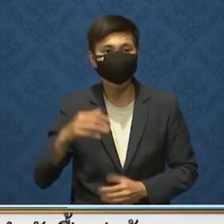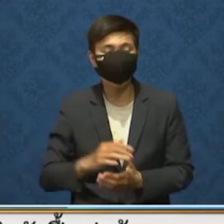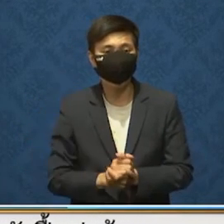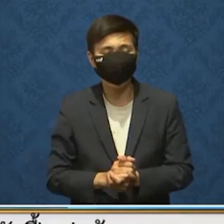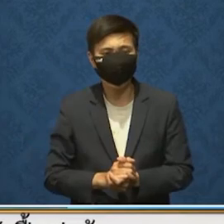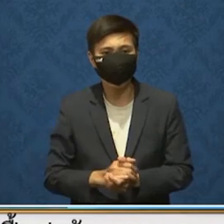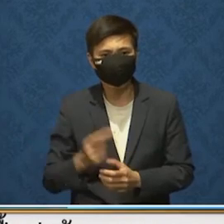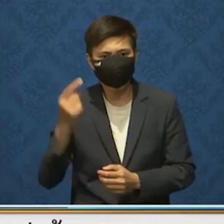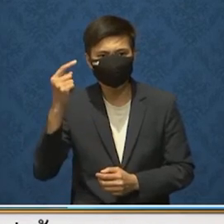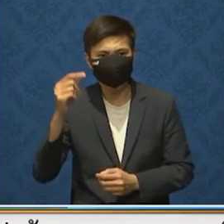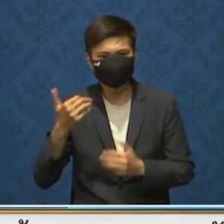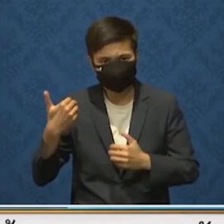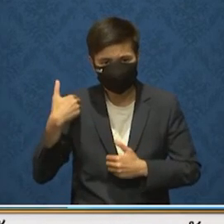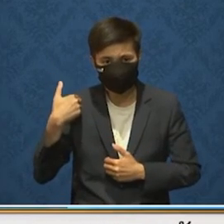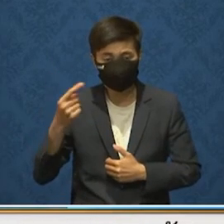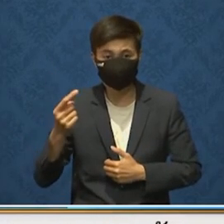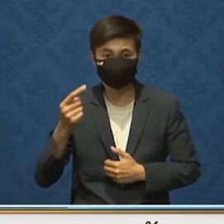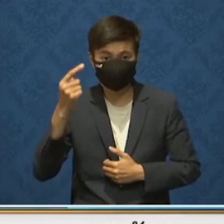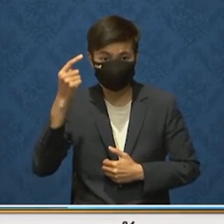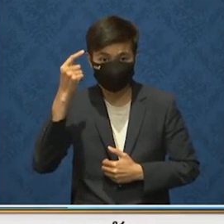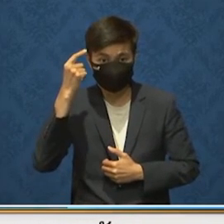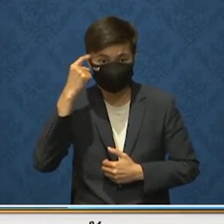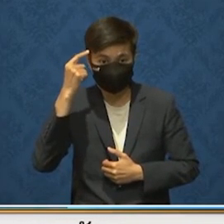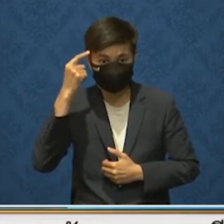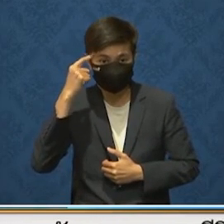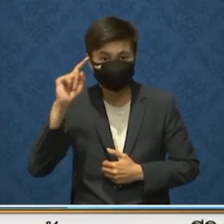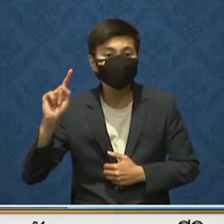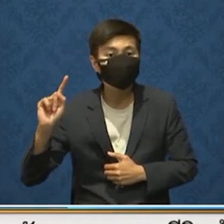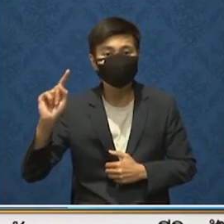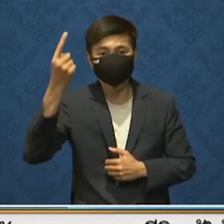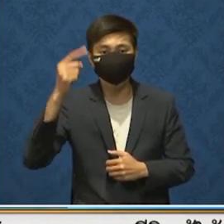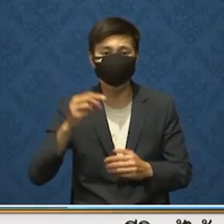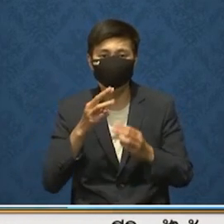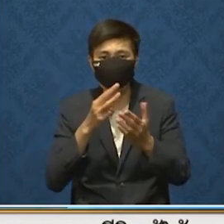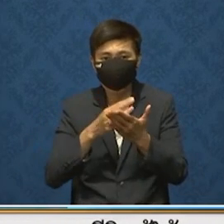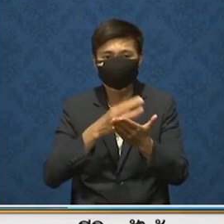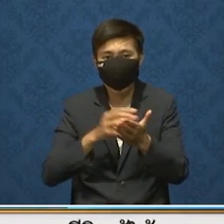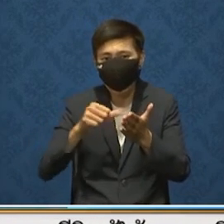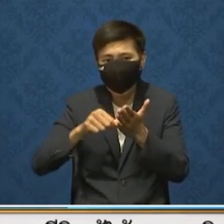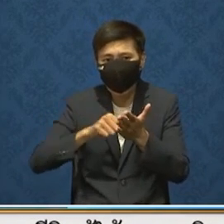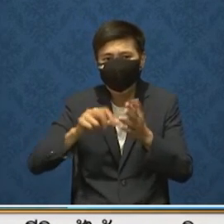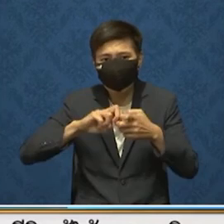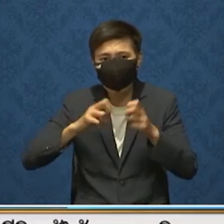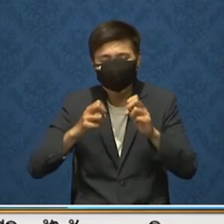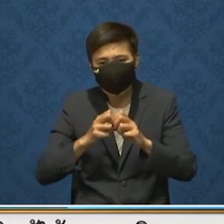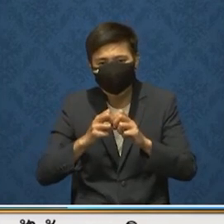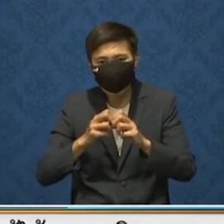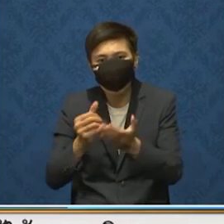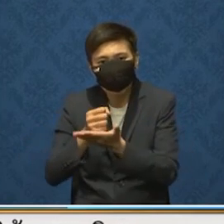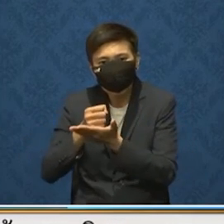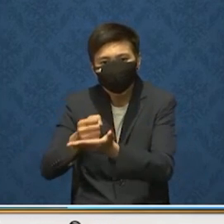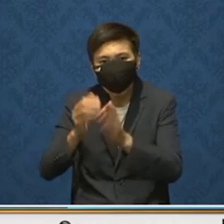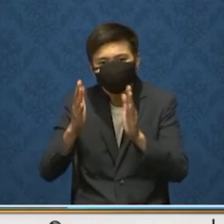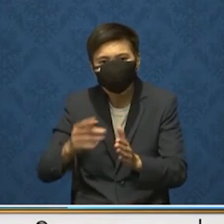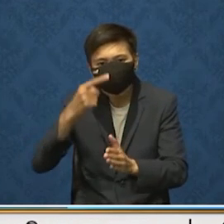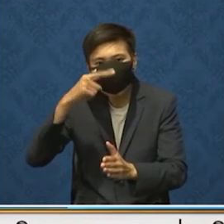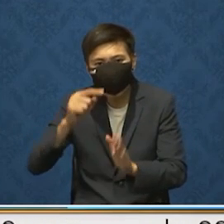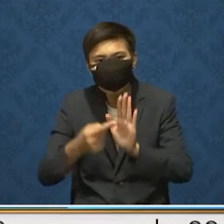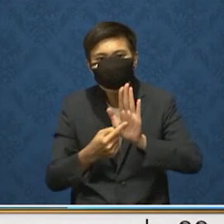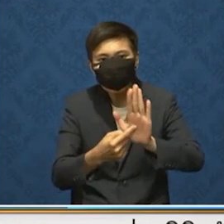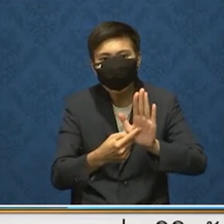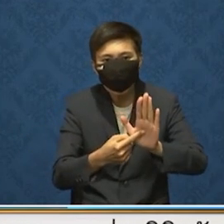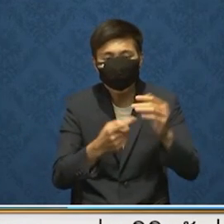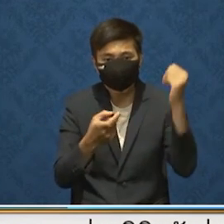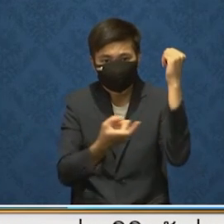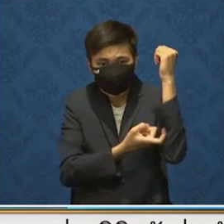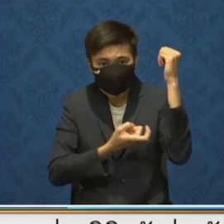ิดสุมัเจิดในการแ่วิธีแ้ปัญหาให้คนไทยนะครับเช่นอย่างละค